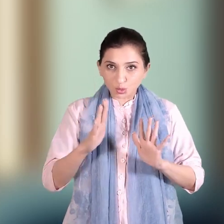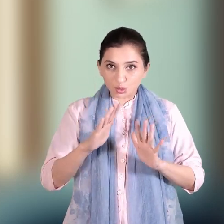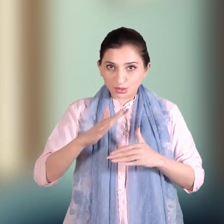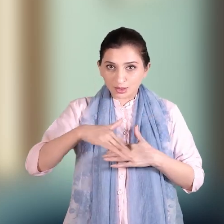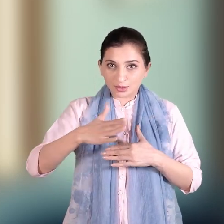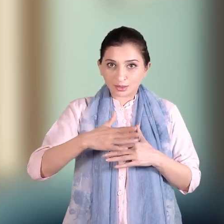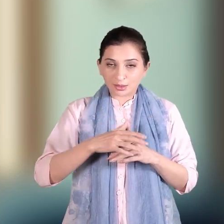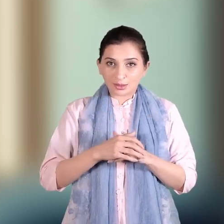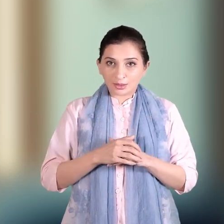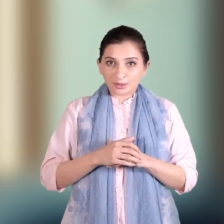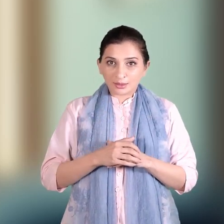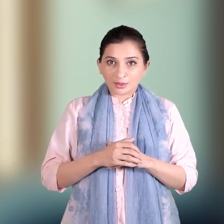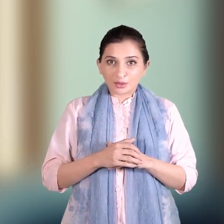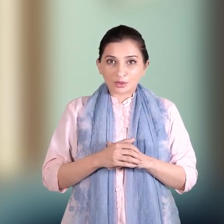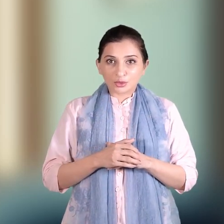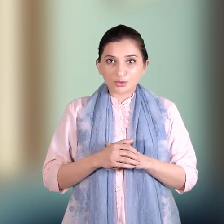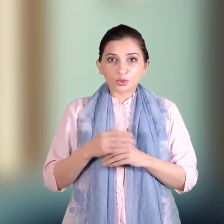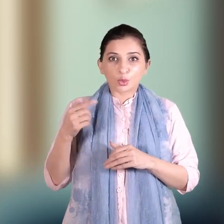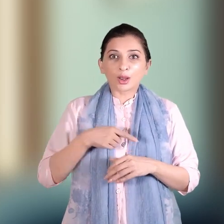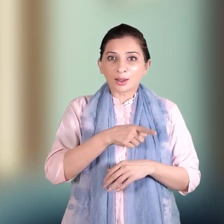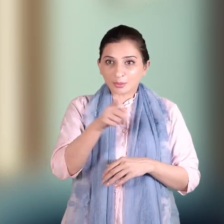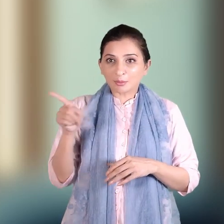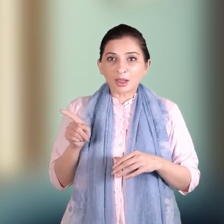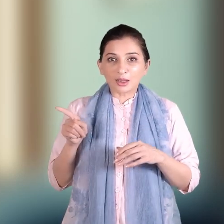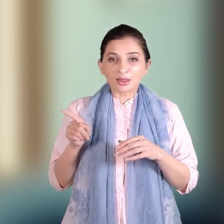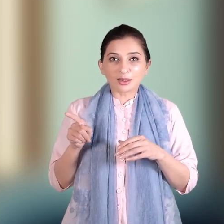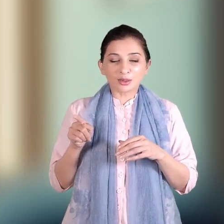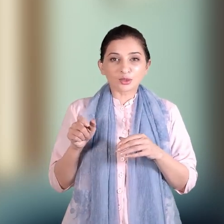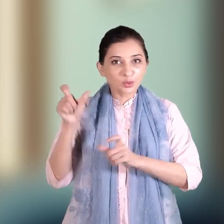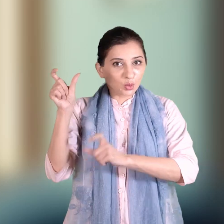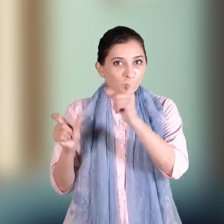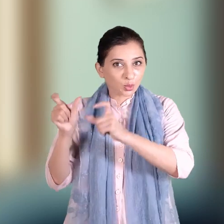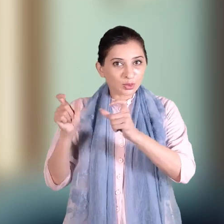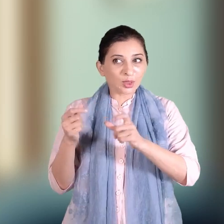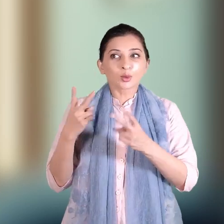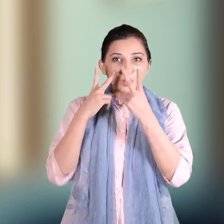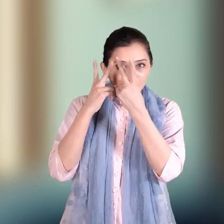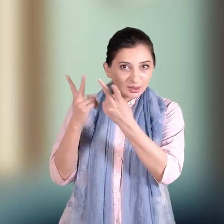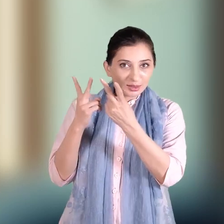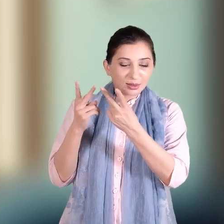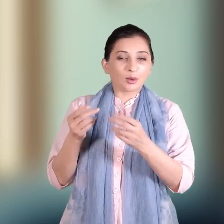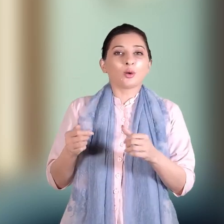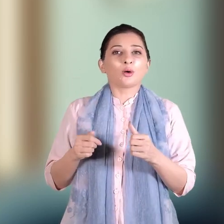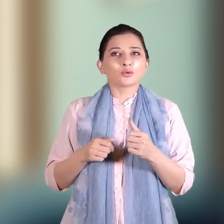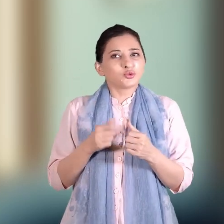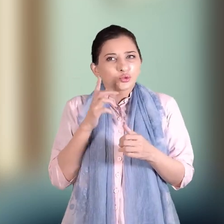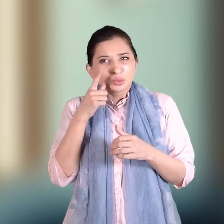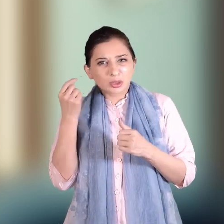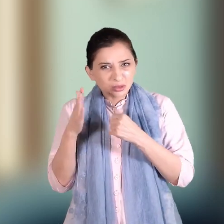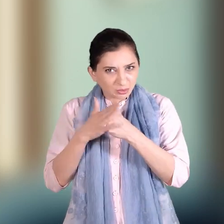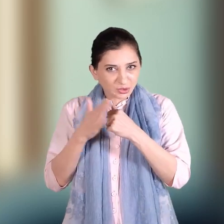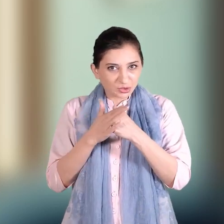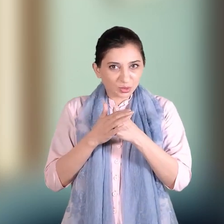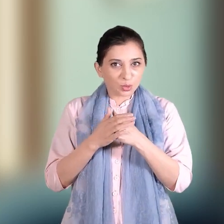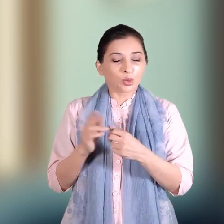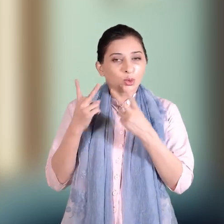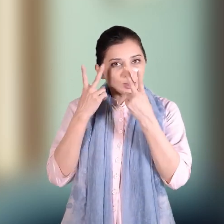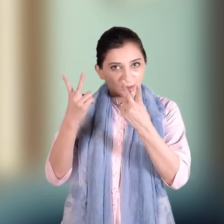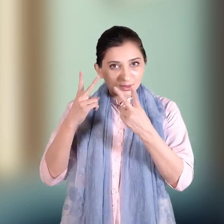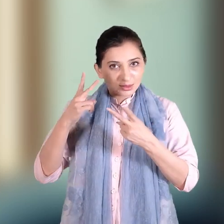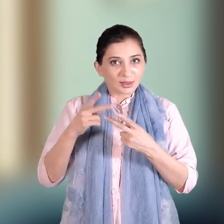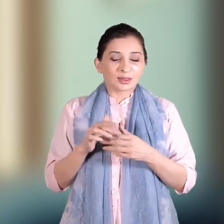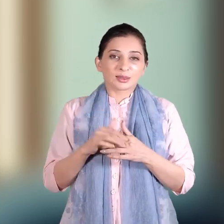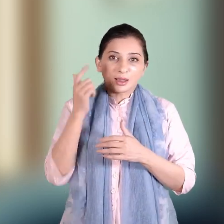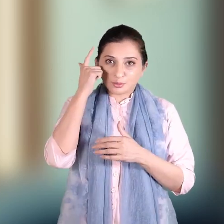वो अक्सर होती है जो आपके आसपास लोग होते हैं, especially your husband. It's a